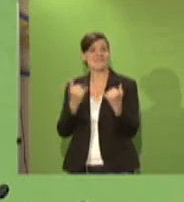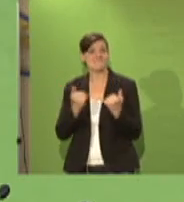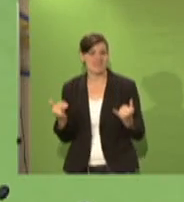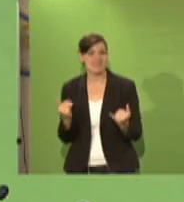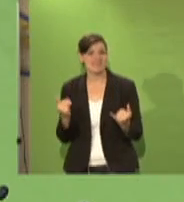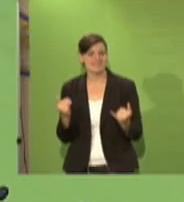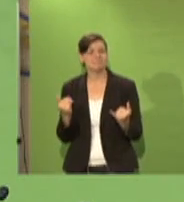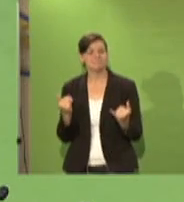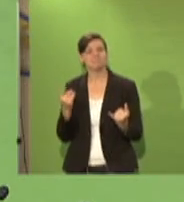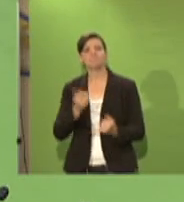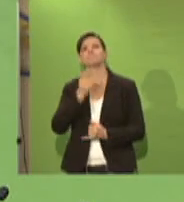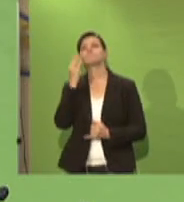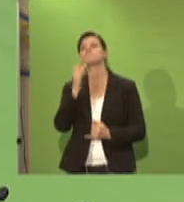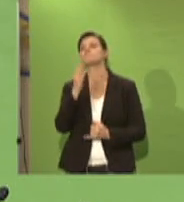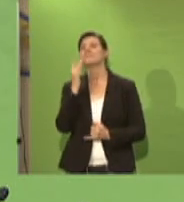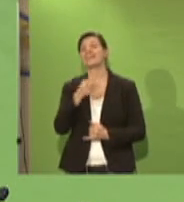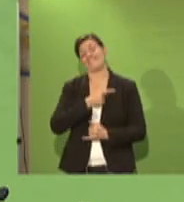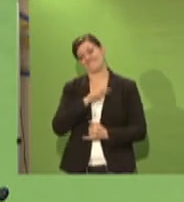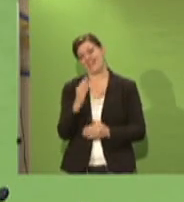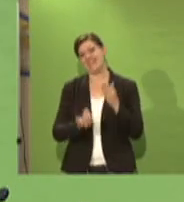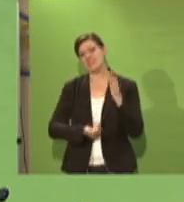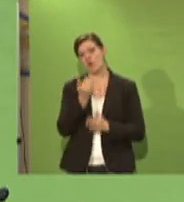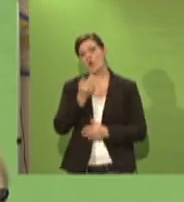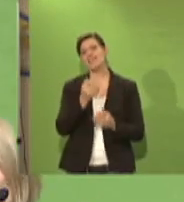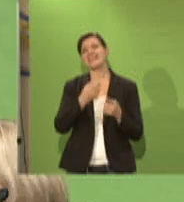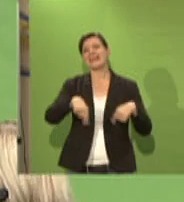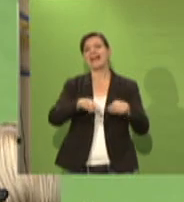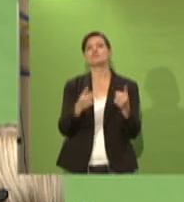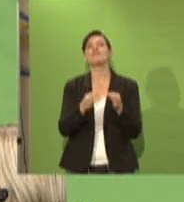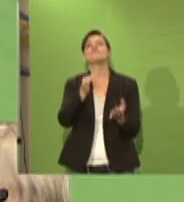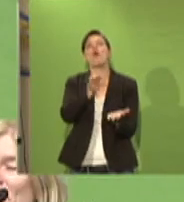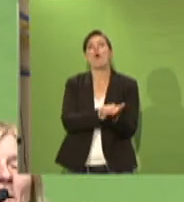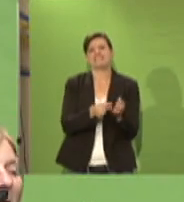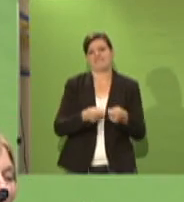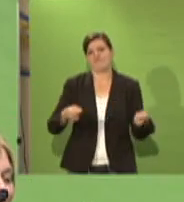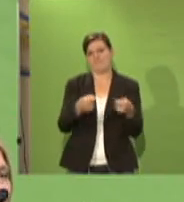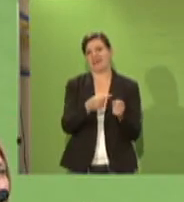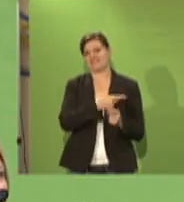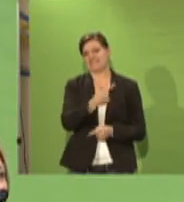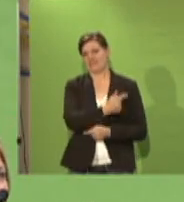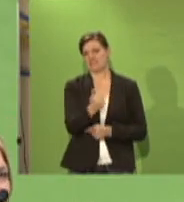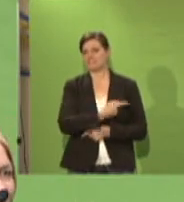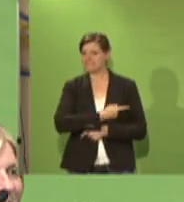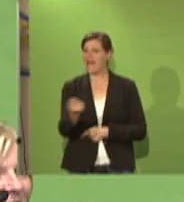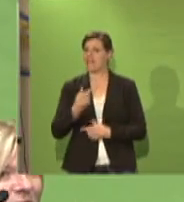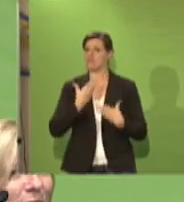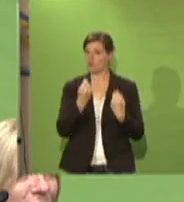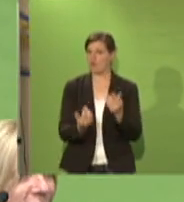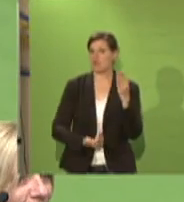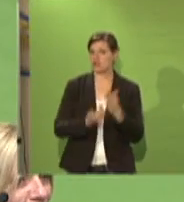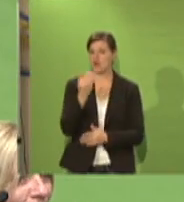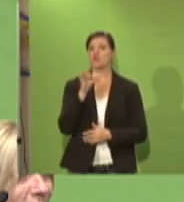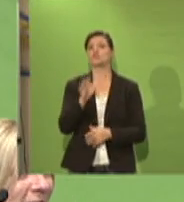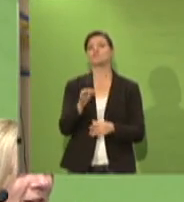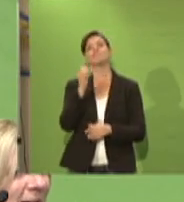allen 22 Kreis- oder Ortsverbände, das sind ja Ortsverbände alles, ne, einen Bildungsgutschein über